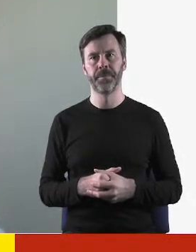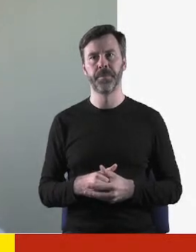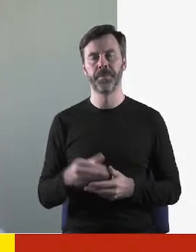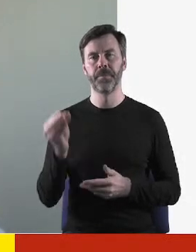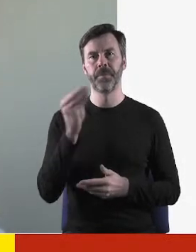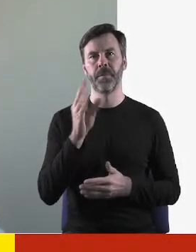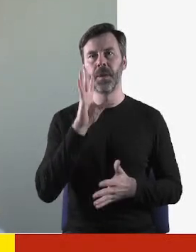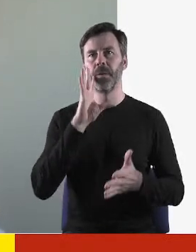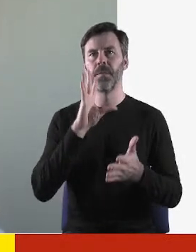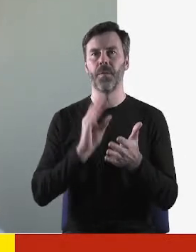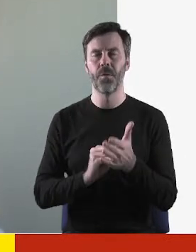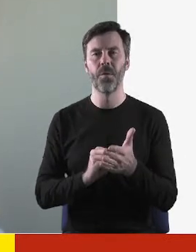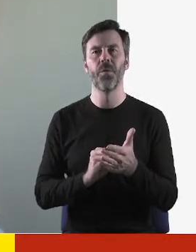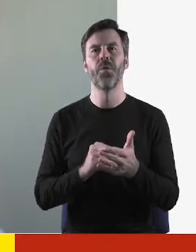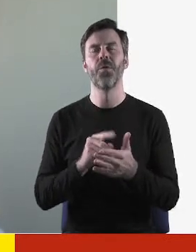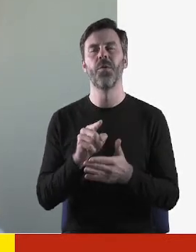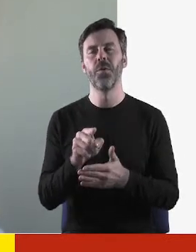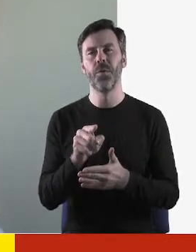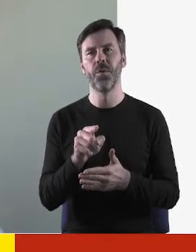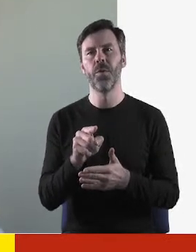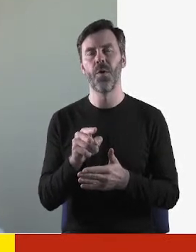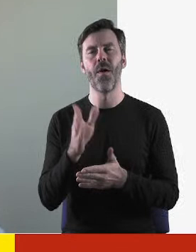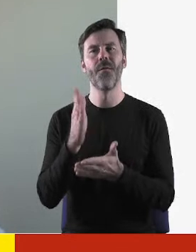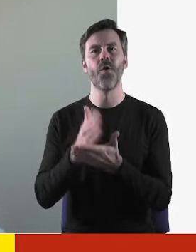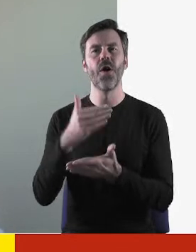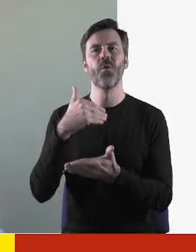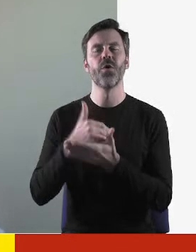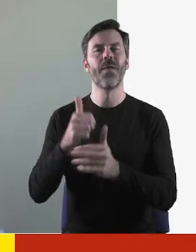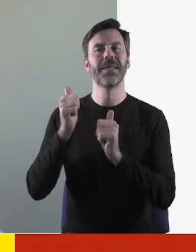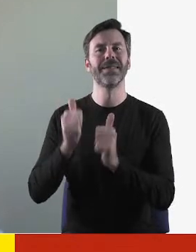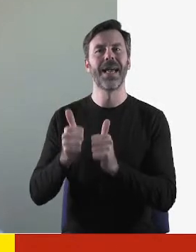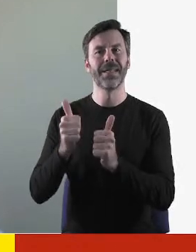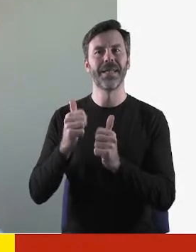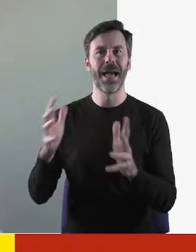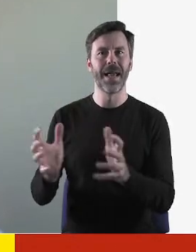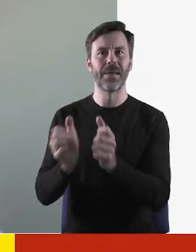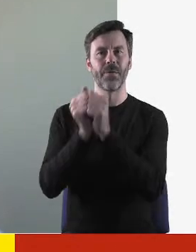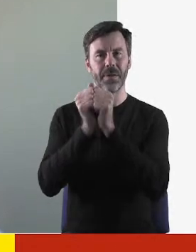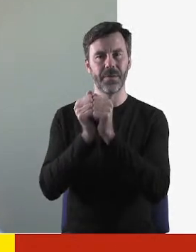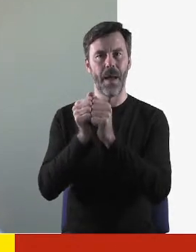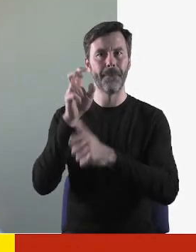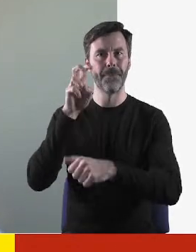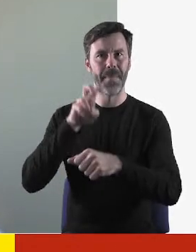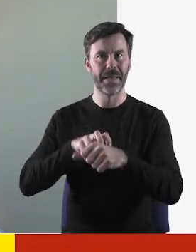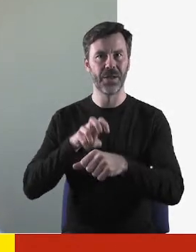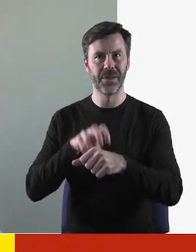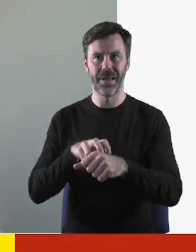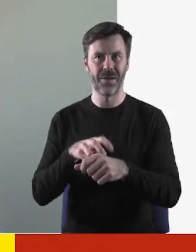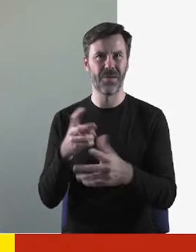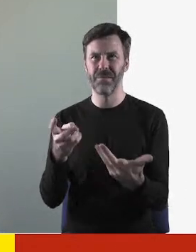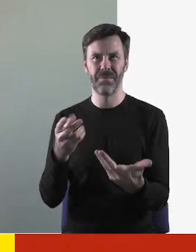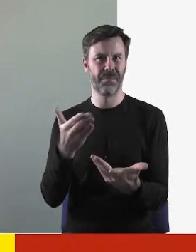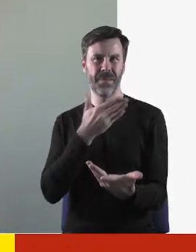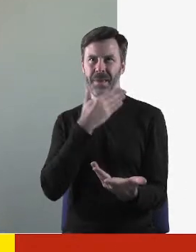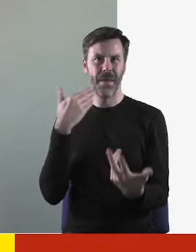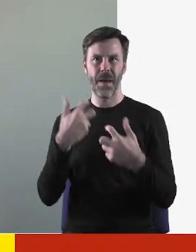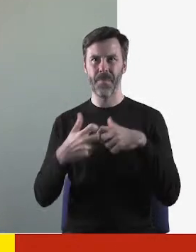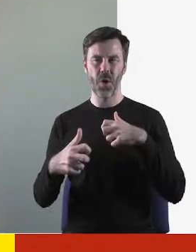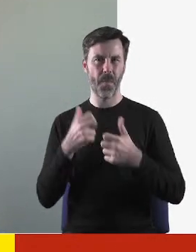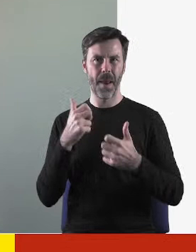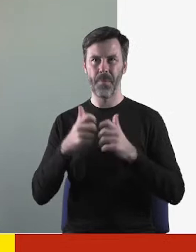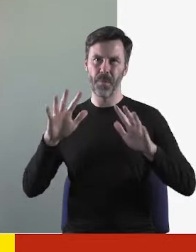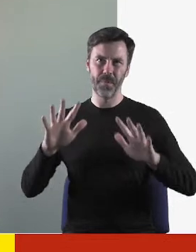naszego głównego dysponenta, o Wojewódzką Stację Ratownictwa Medycznego, w myśl tego nie widzimy